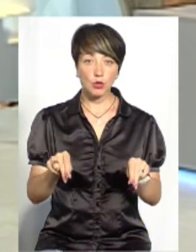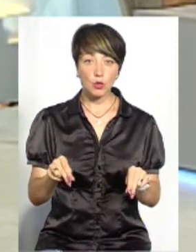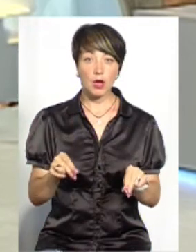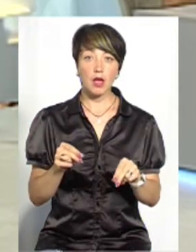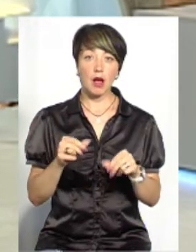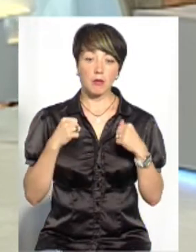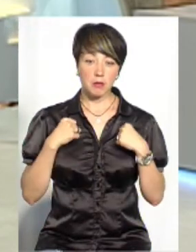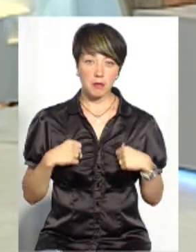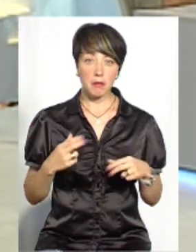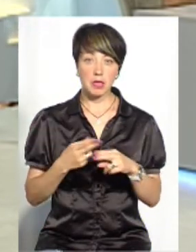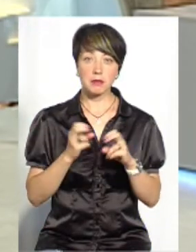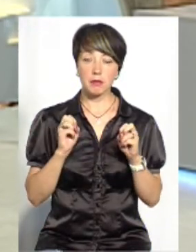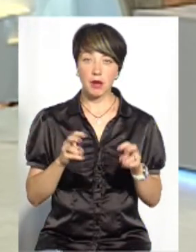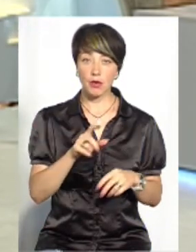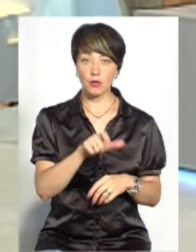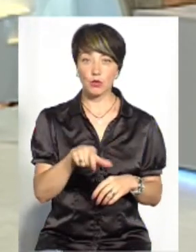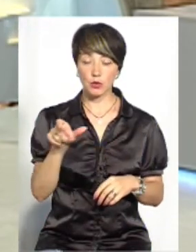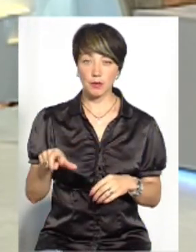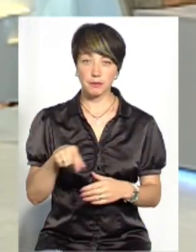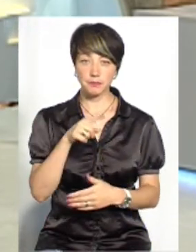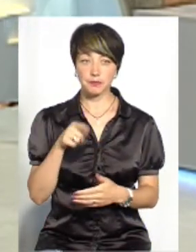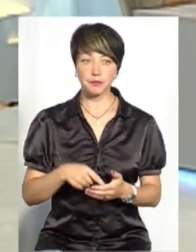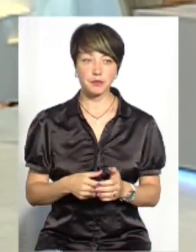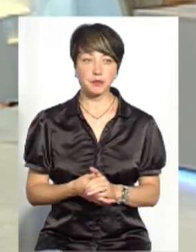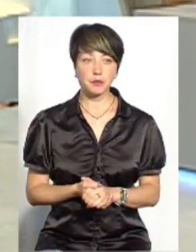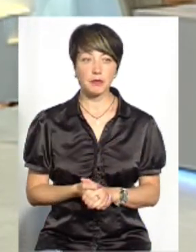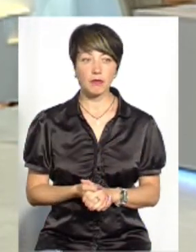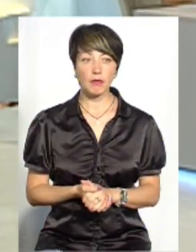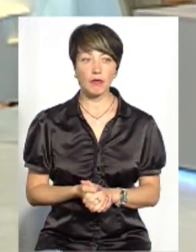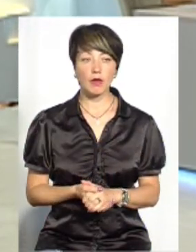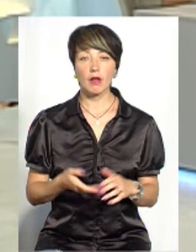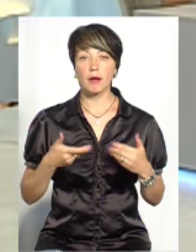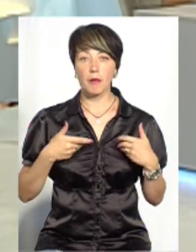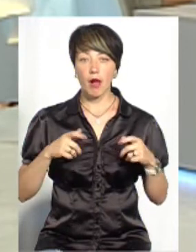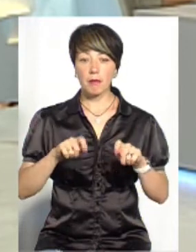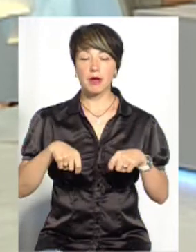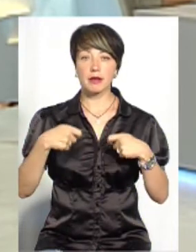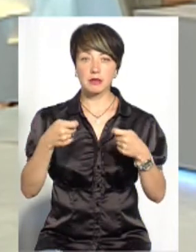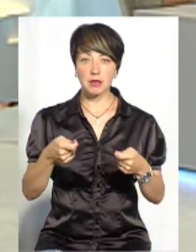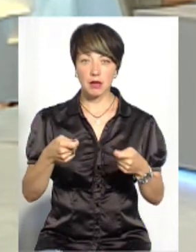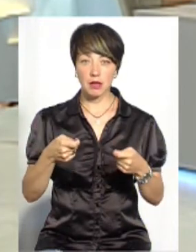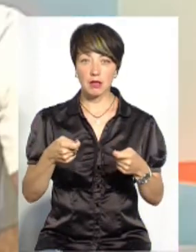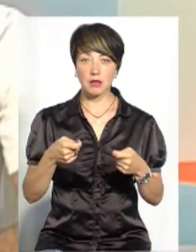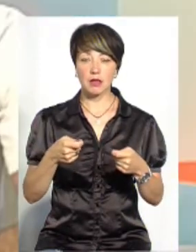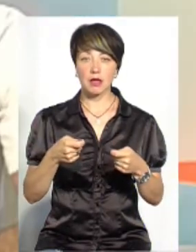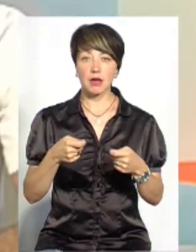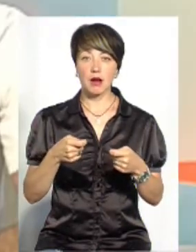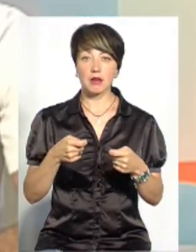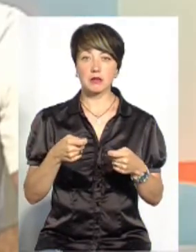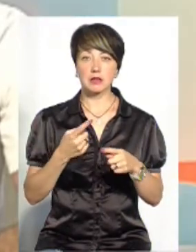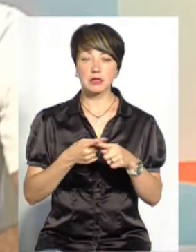безпеку відпочиваючим? Ми передали їх в оренду у 2012 році, передали на 10 років,